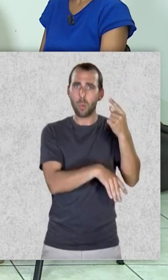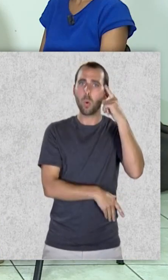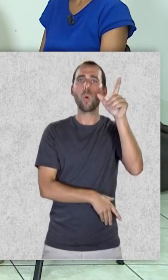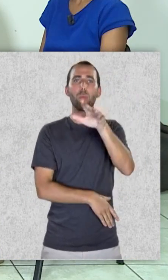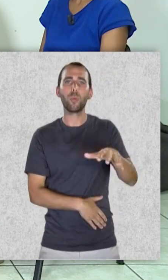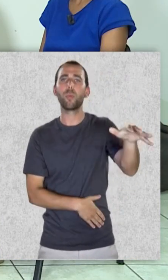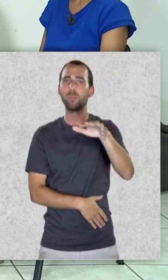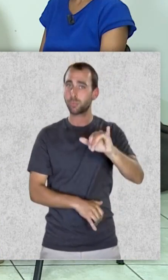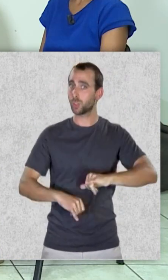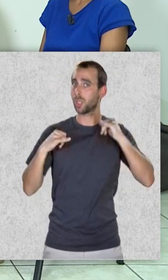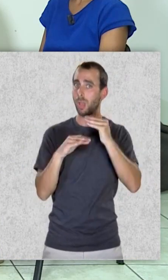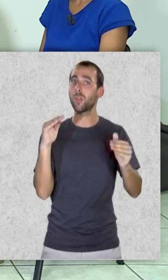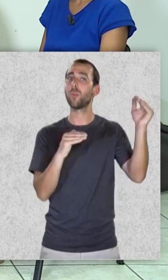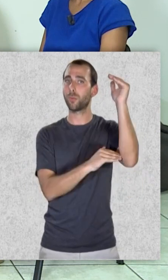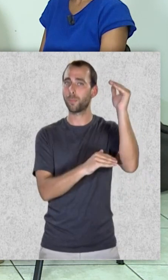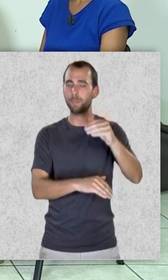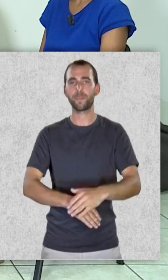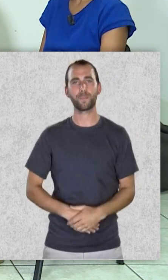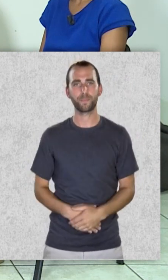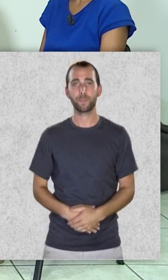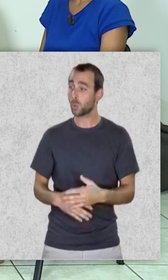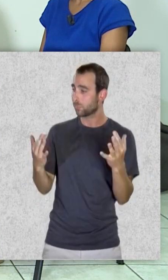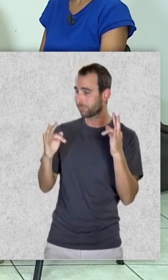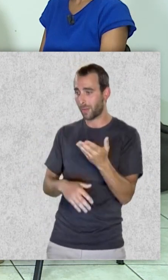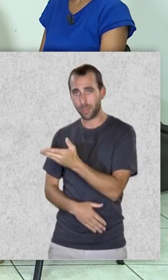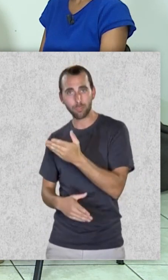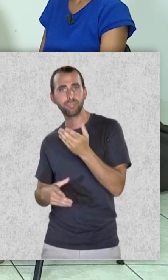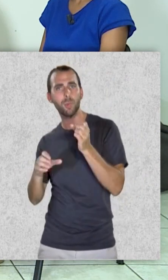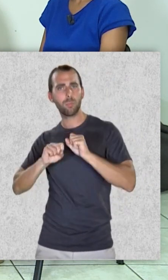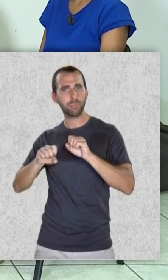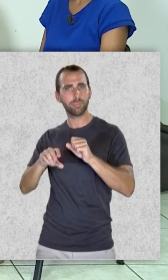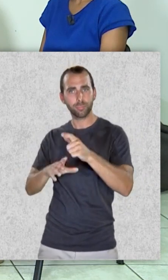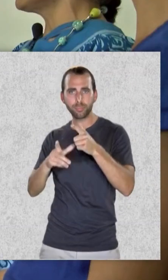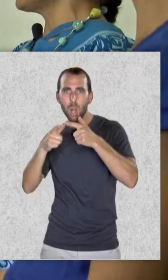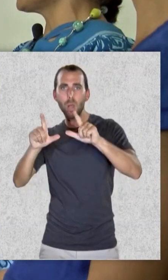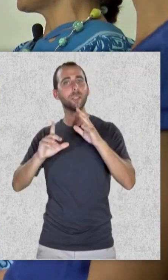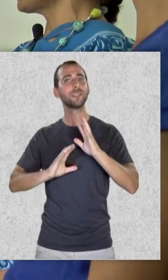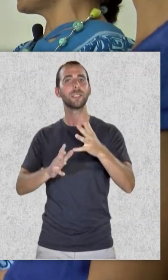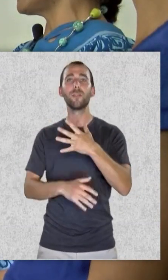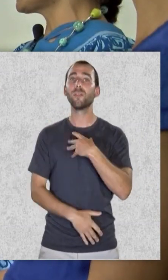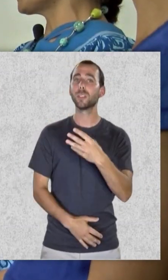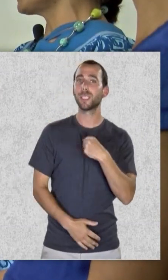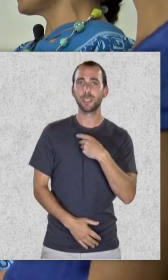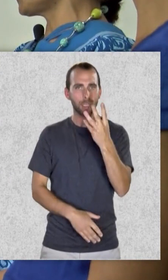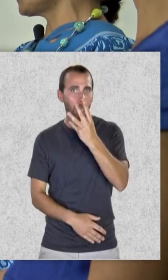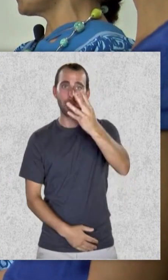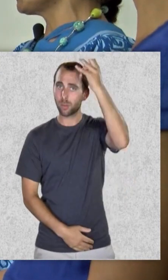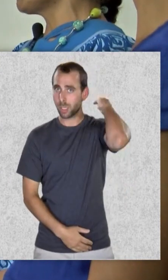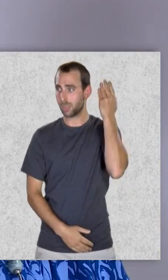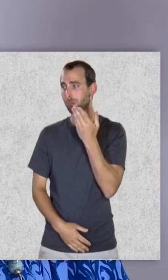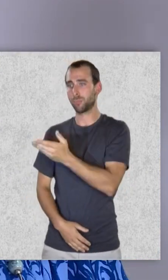par rapport à l'enseignement de la langue des signes française et calédonienne, donc elle